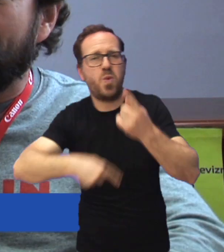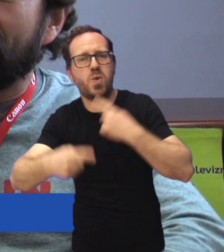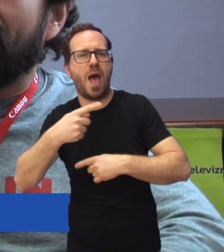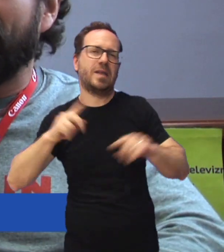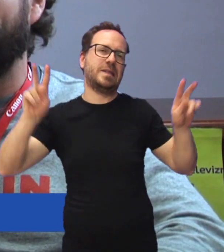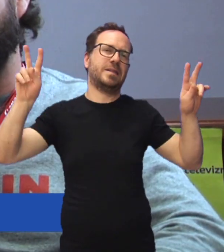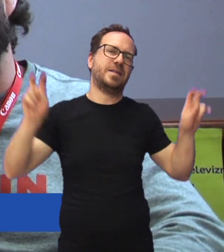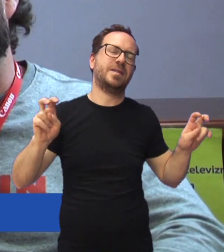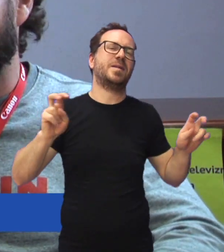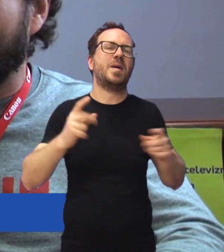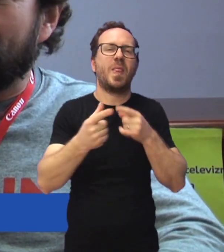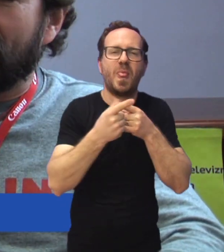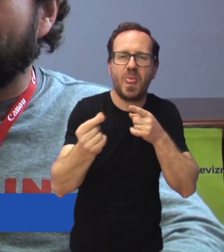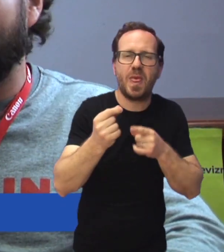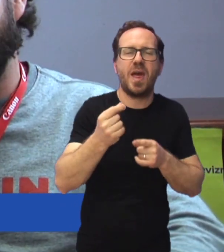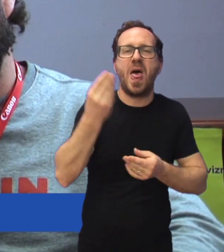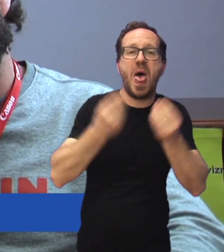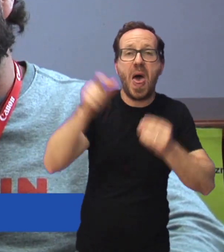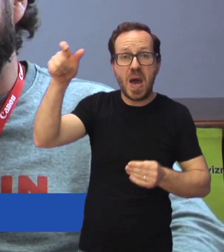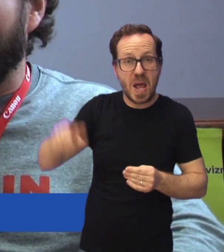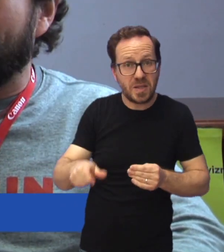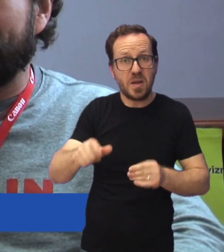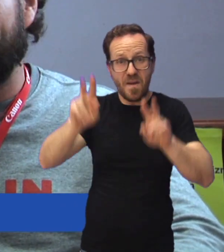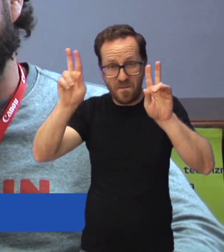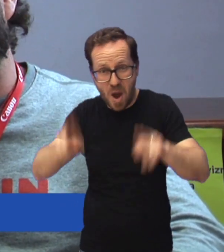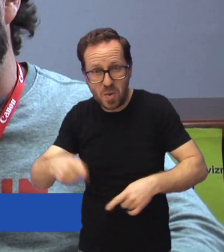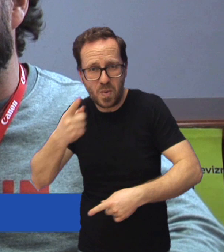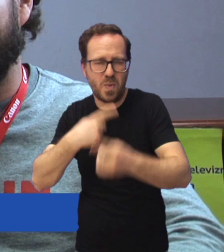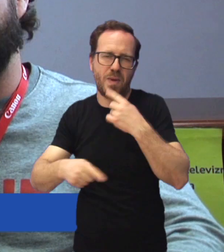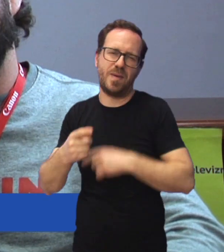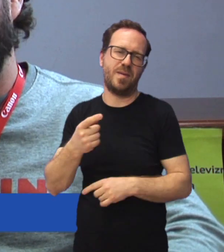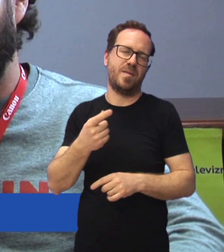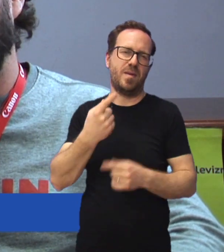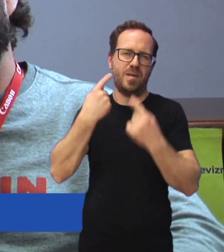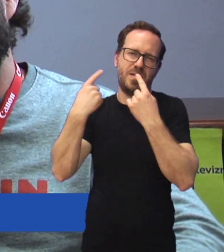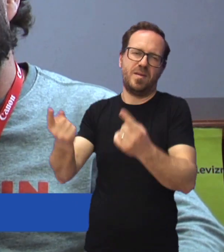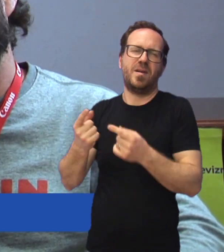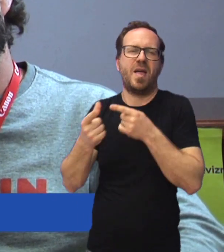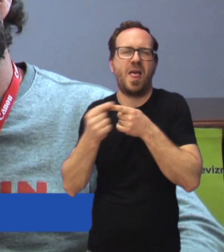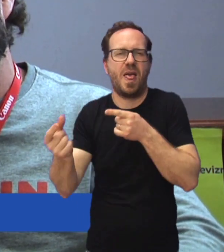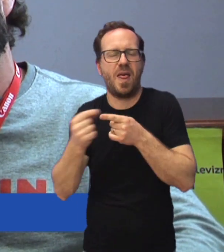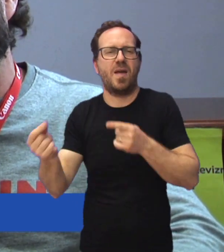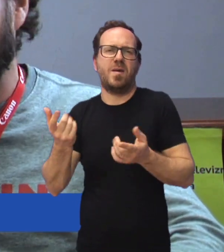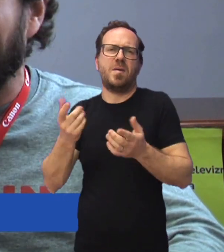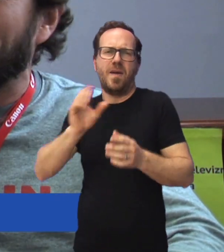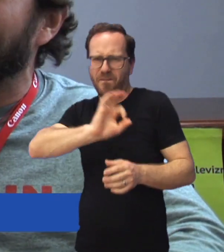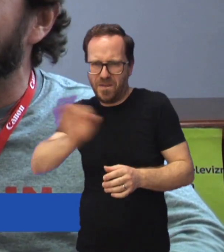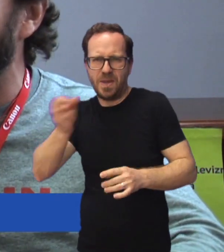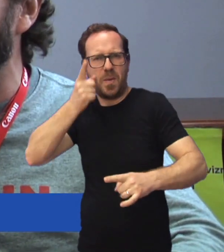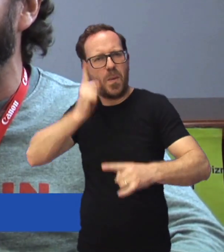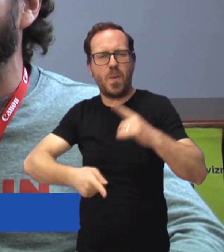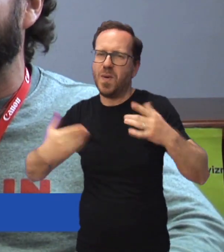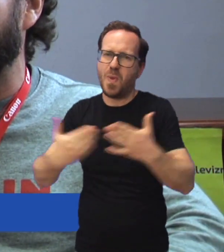zraní, ale pak zjistíme, že je to jenom herec a herec jde vždycky nahradit, nebo že to jenom to zranění hraje, že si chce